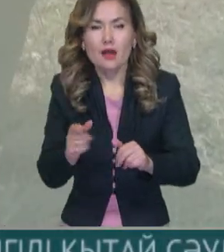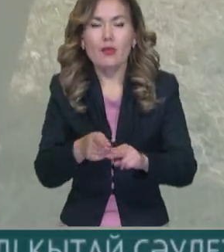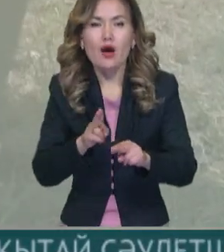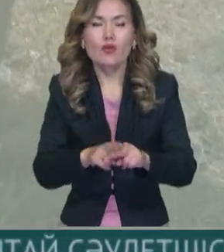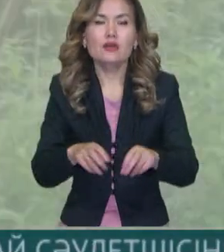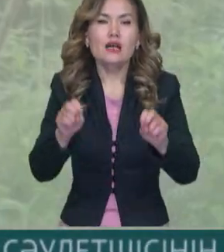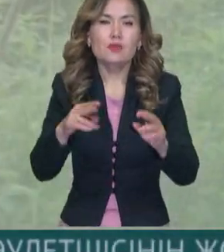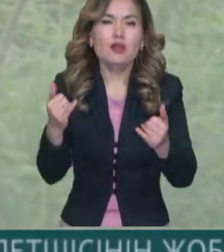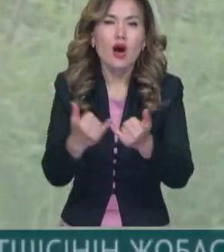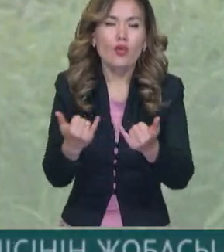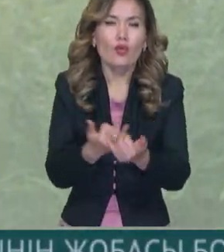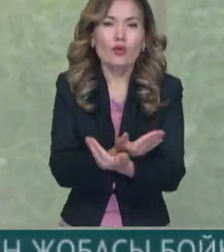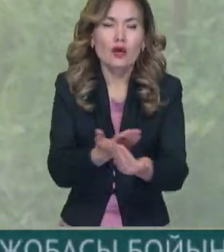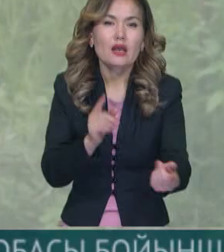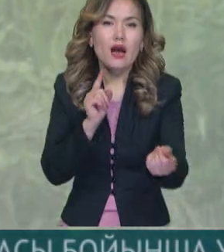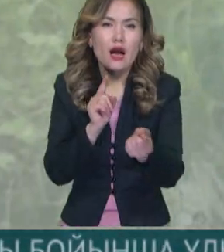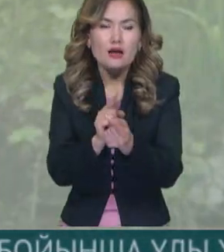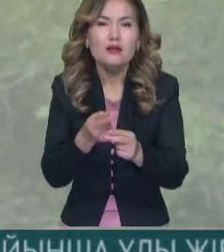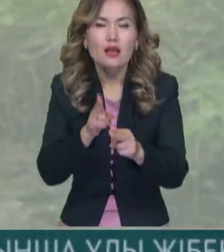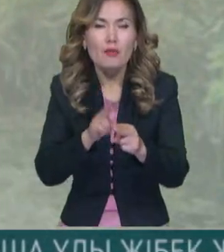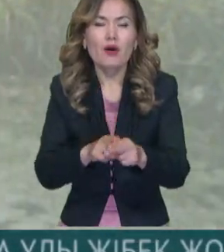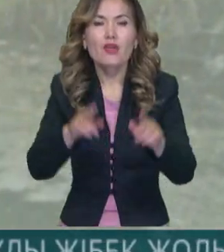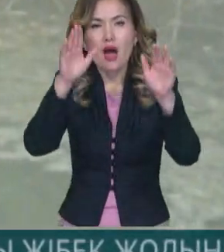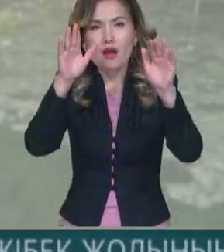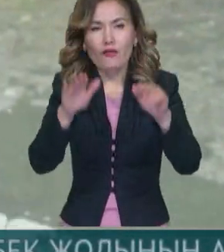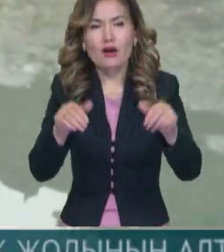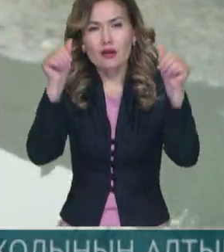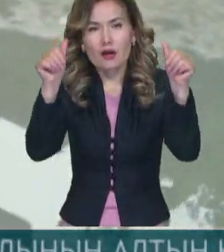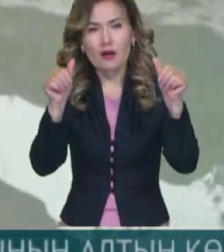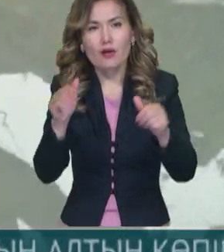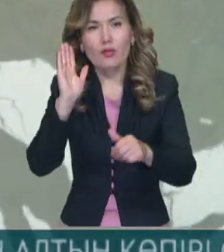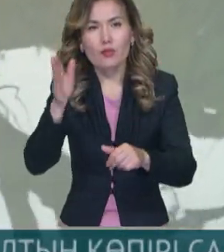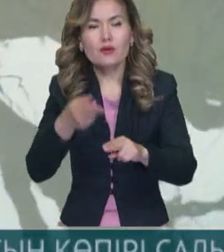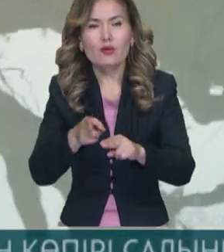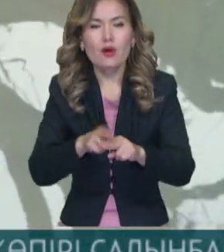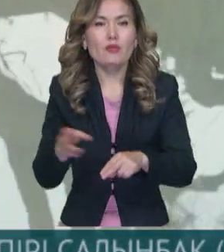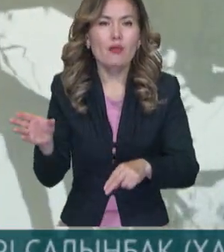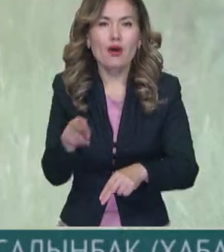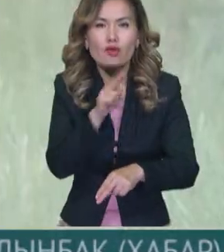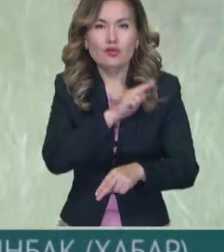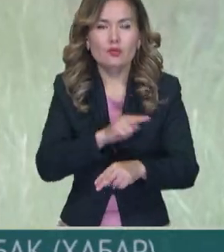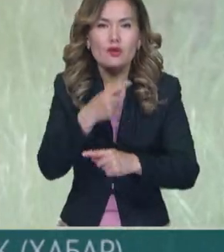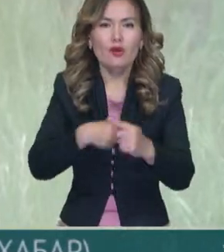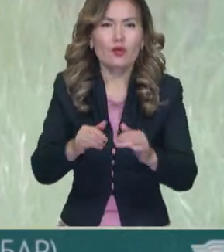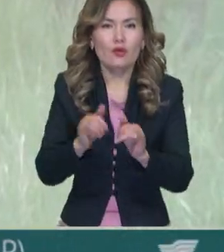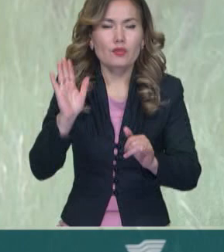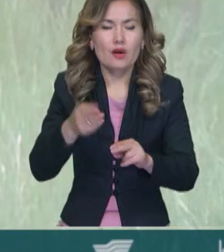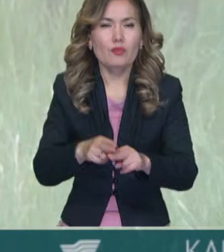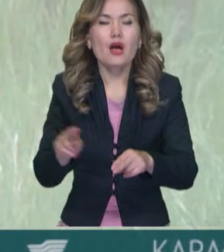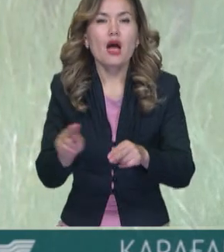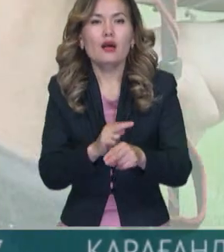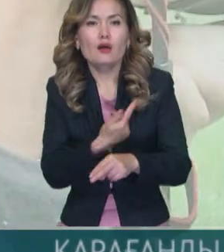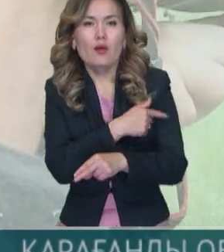ала таңдауға мүмкіндік береді. Сондай ақ портал арқылы қонақ үйге қажетті қызметке тапсырыс беруге болады. Болашақта емдеу